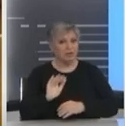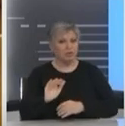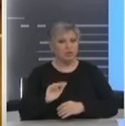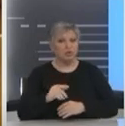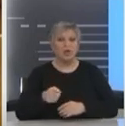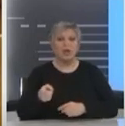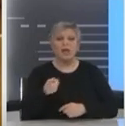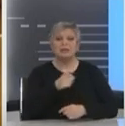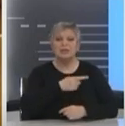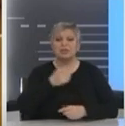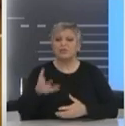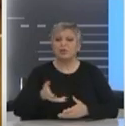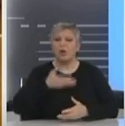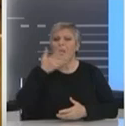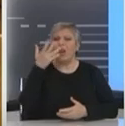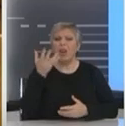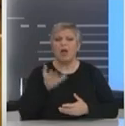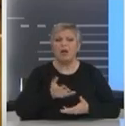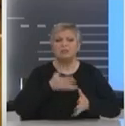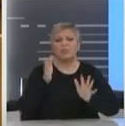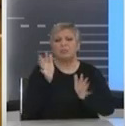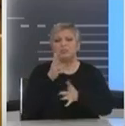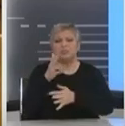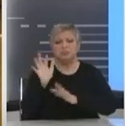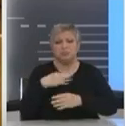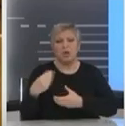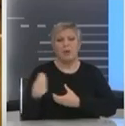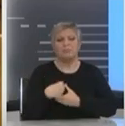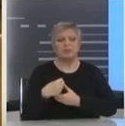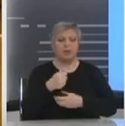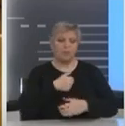λαϊκισμός, τότε τι είναι λαϊκισμός, κύριε Μητσοτάκη?